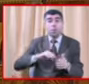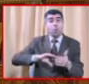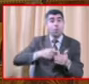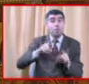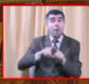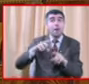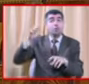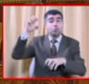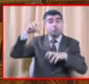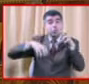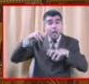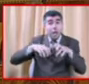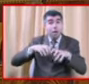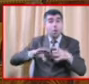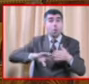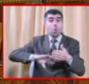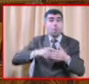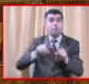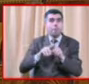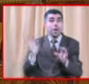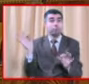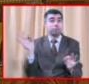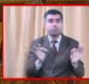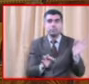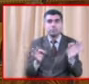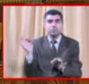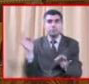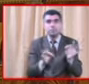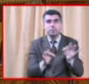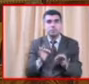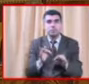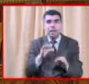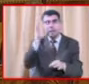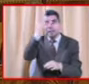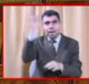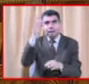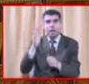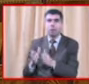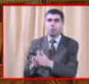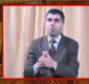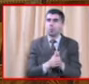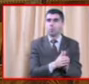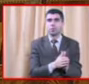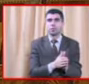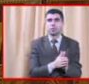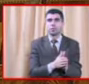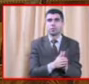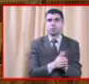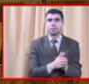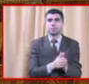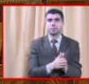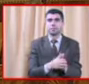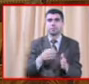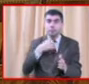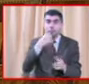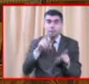وفواجع لكي يعني نستغلها سياسيا. دازت فواجع،